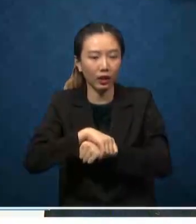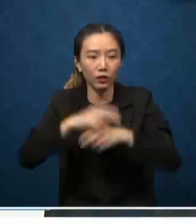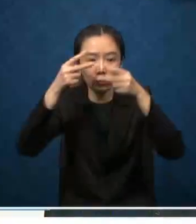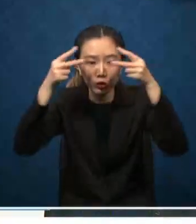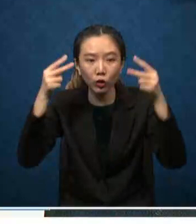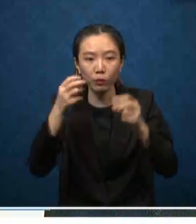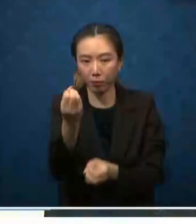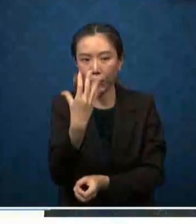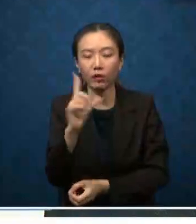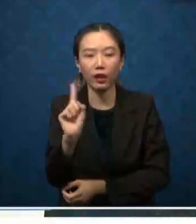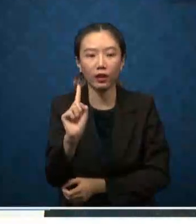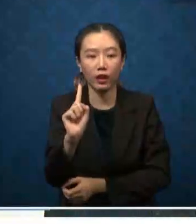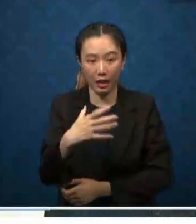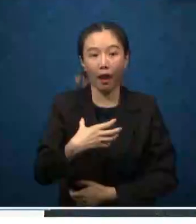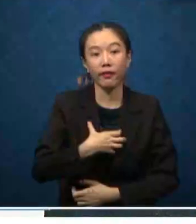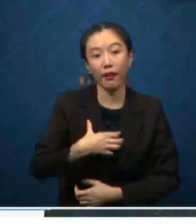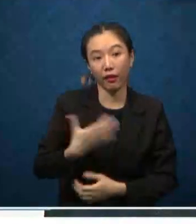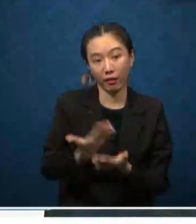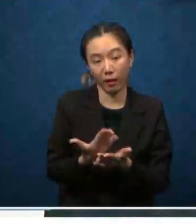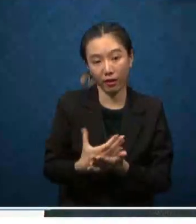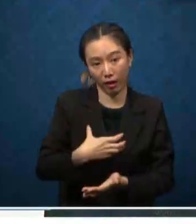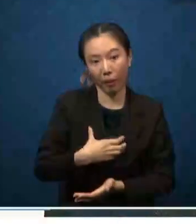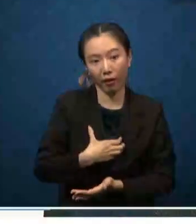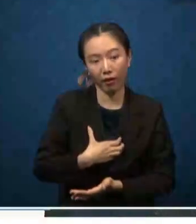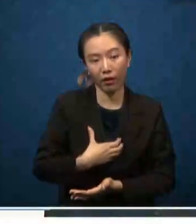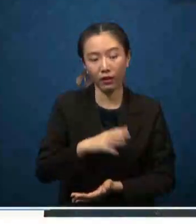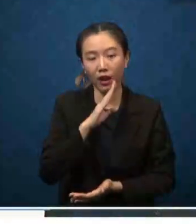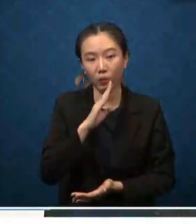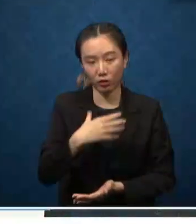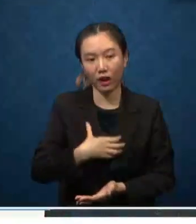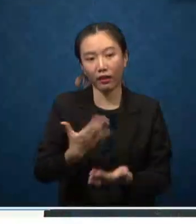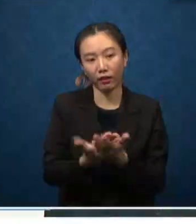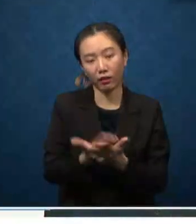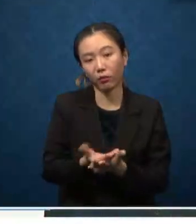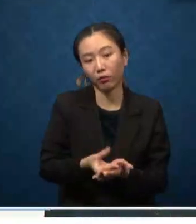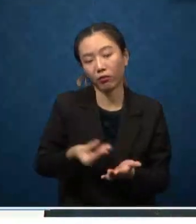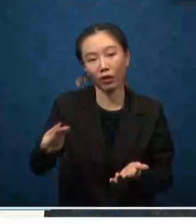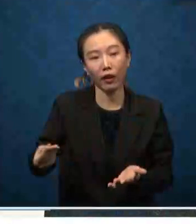ะอยากได้ค่าเสียหายคืนไหมถ้าอยากได้คืนถอนซะ